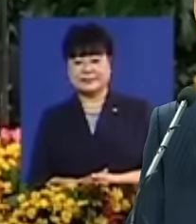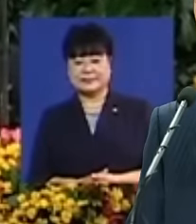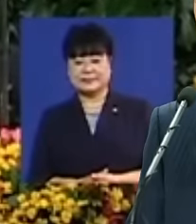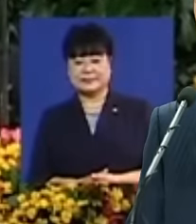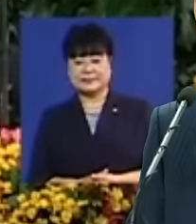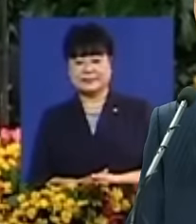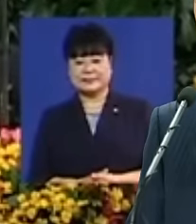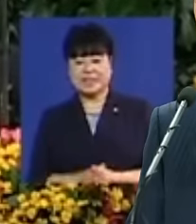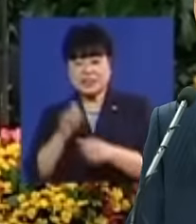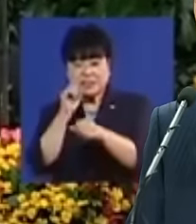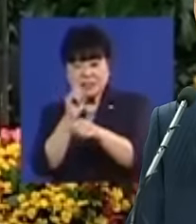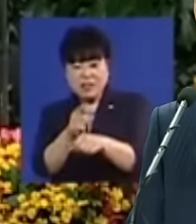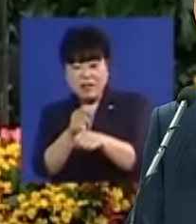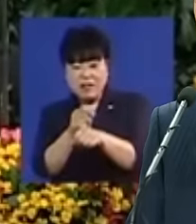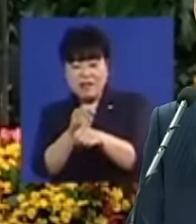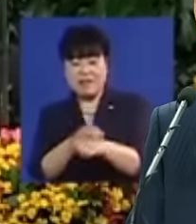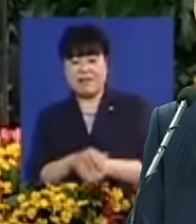성격이